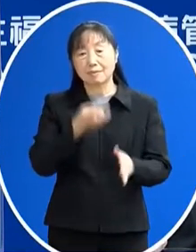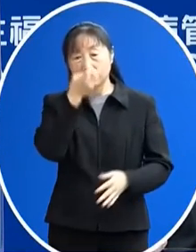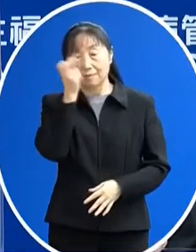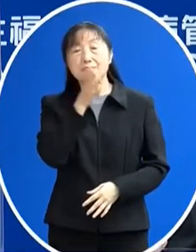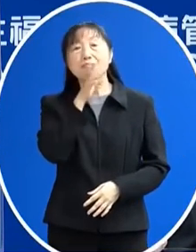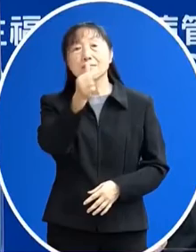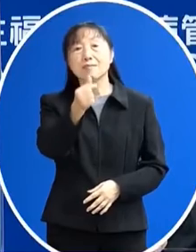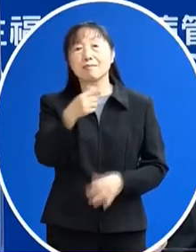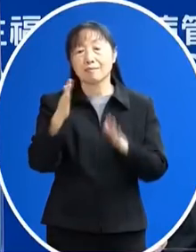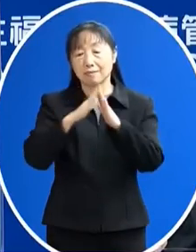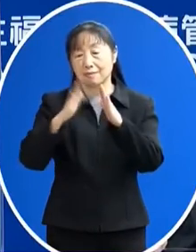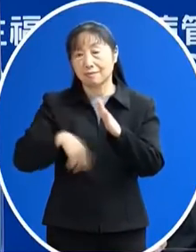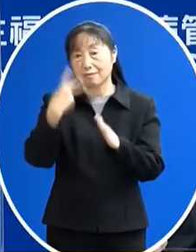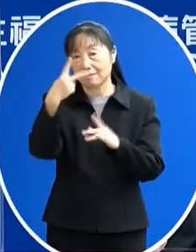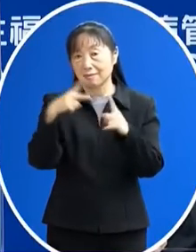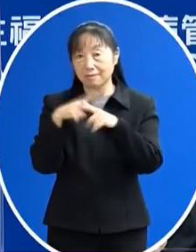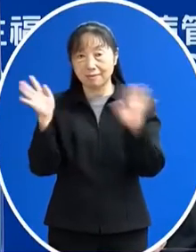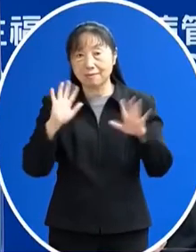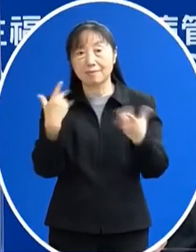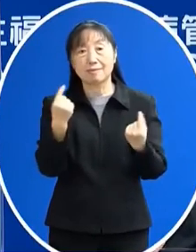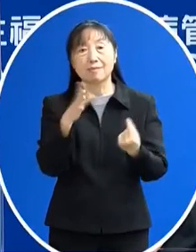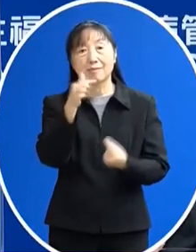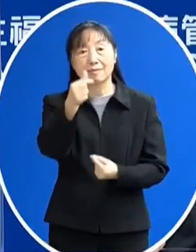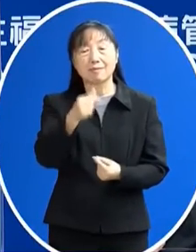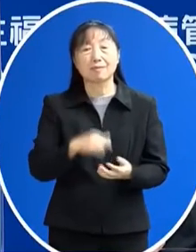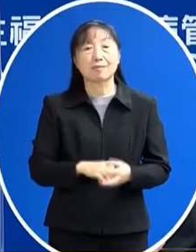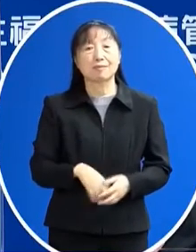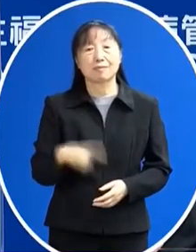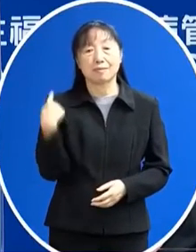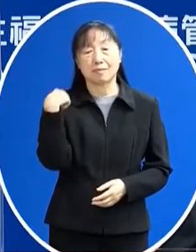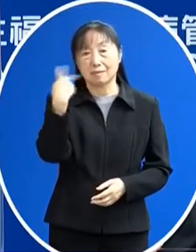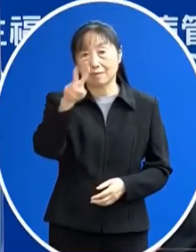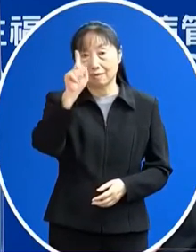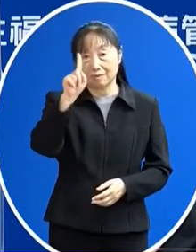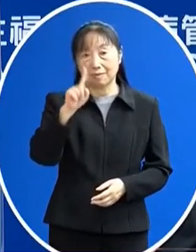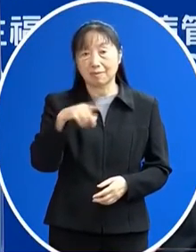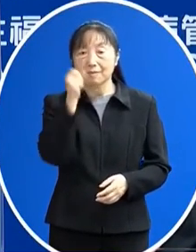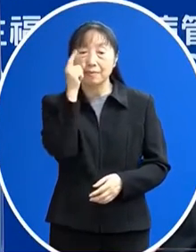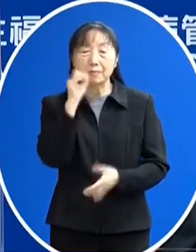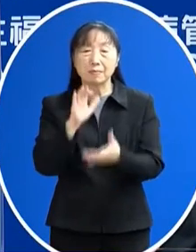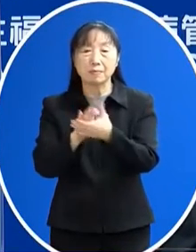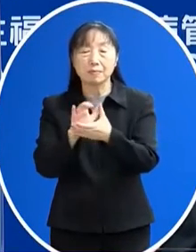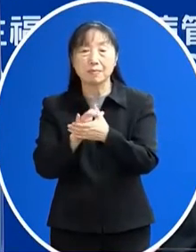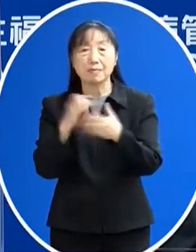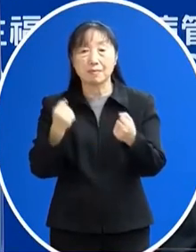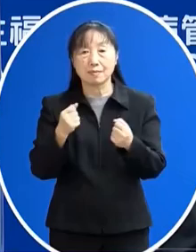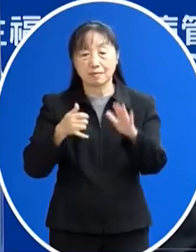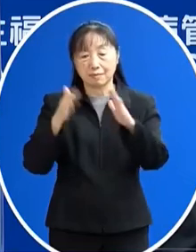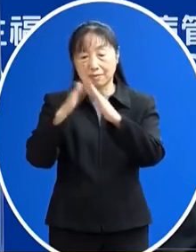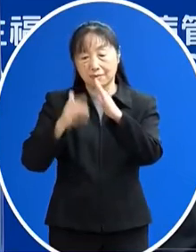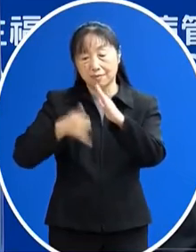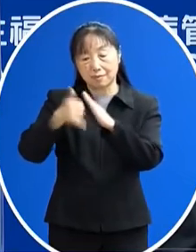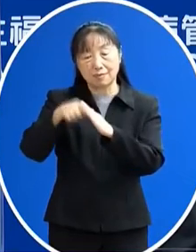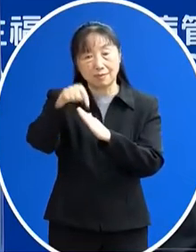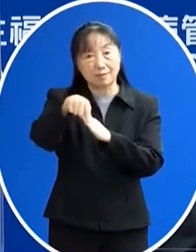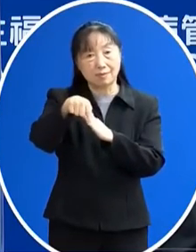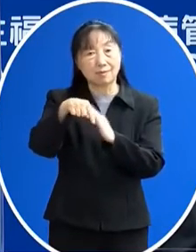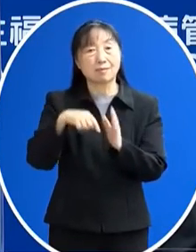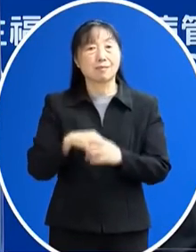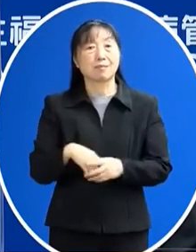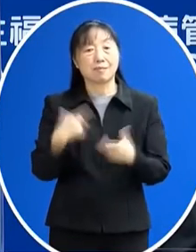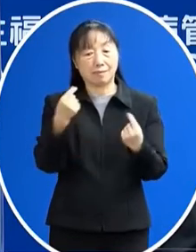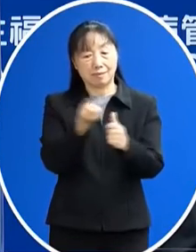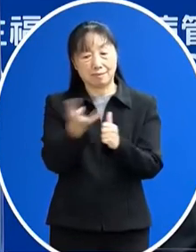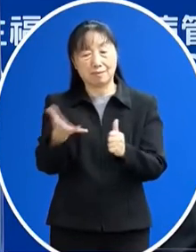两个小孩跟他都确诊，那前昨天也包括一个台南的友人，到他家里面去，他那